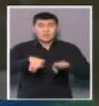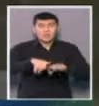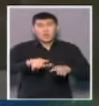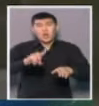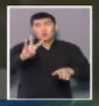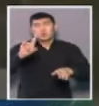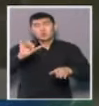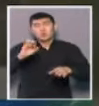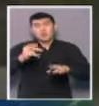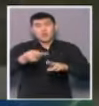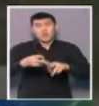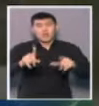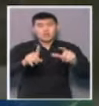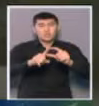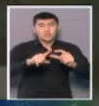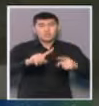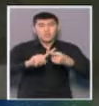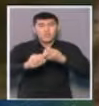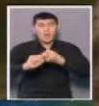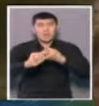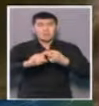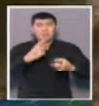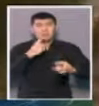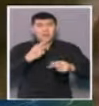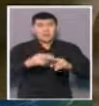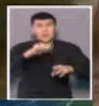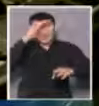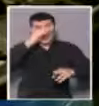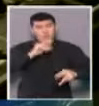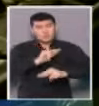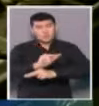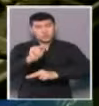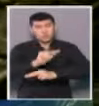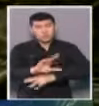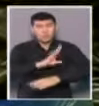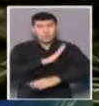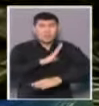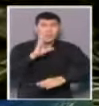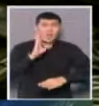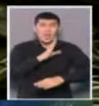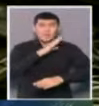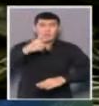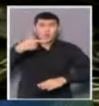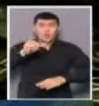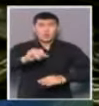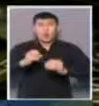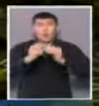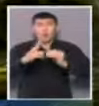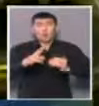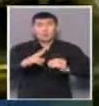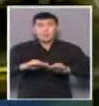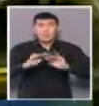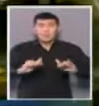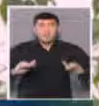Нұртілеу Иманғалиевке сөз киесі қанмен келген, бергісі әке тәлімінен дарыған. Анасы Гүлжамила 12 құрсақ көтерген